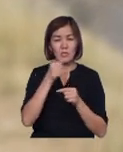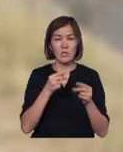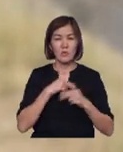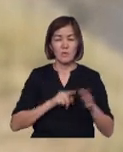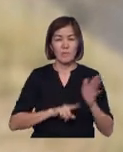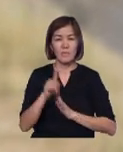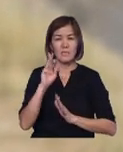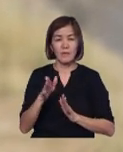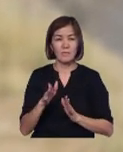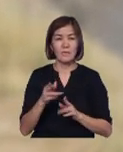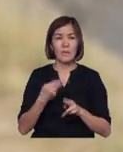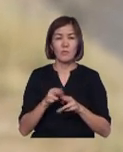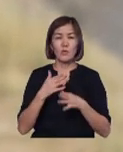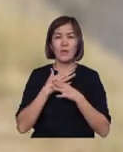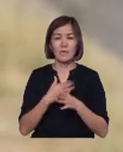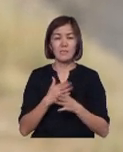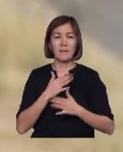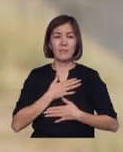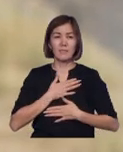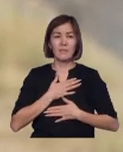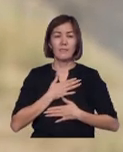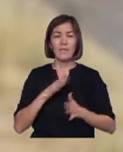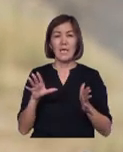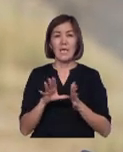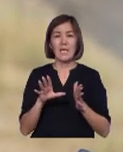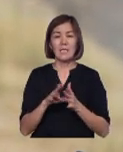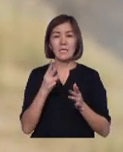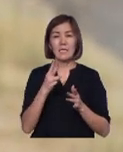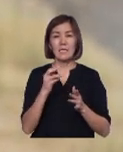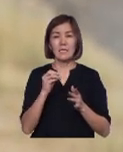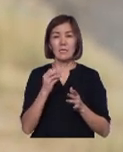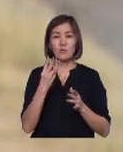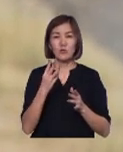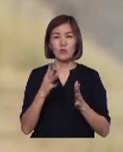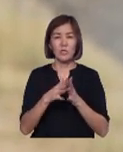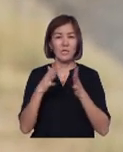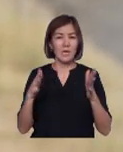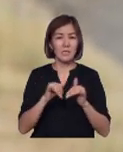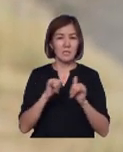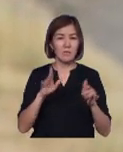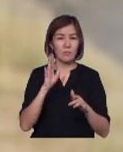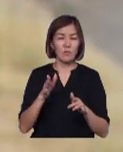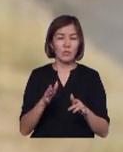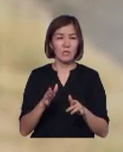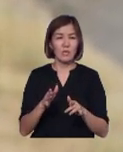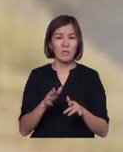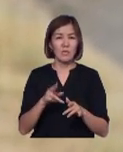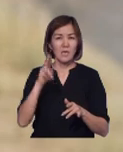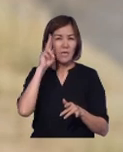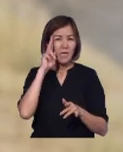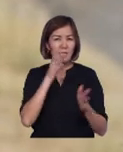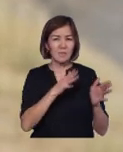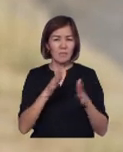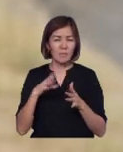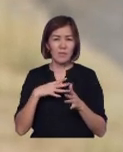бастаймыз деп отырмыз. Бұның арқасында біз электр желісін 2 есе, 3 есеге арттырамыз. Сонымен қатар кәріз жүйесі бойынша